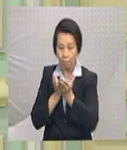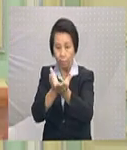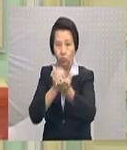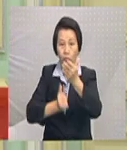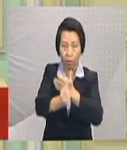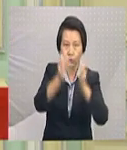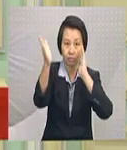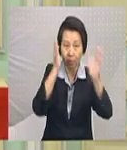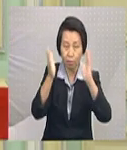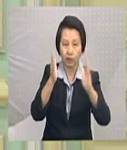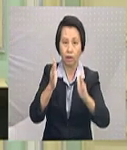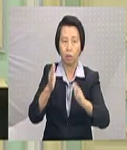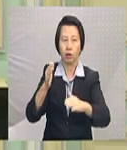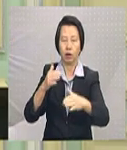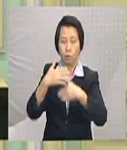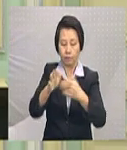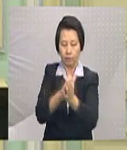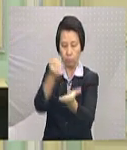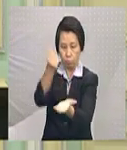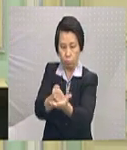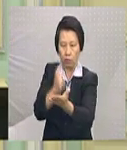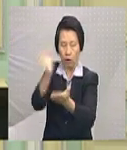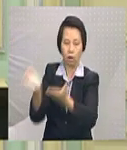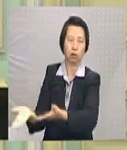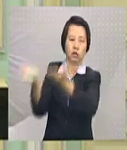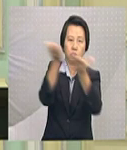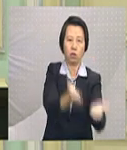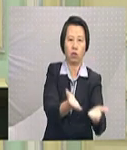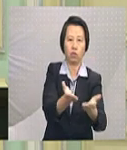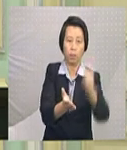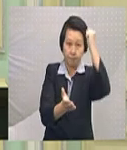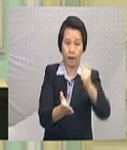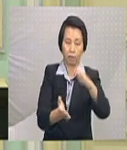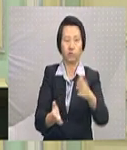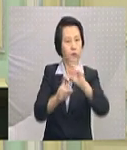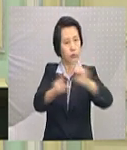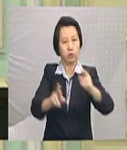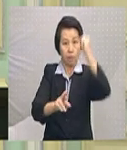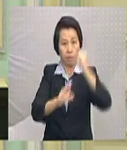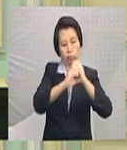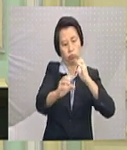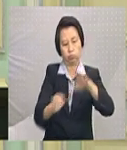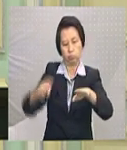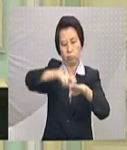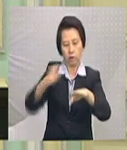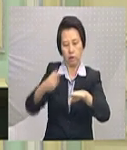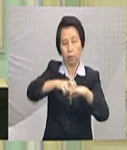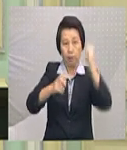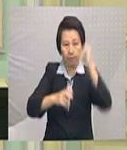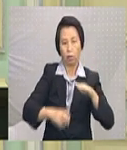masuk, lepas daripada immigration, mereka akan terus dibawa oleh bas yang disediakan untuk dibawa